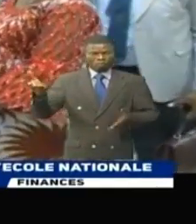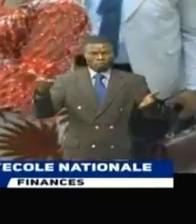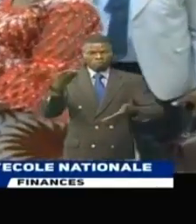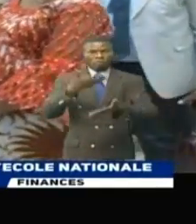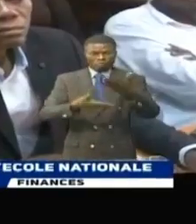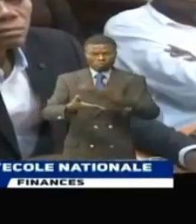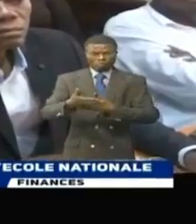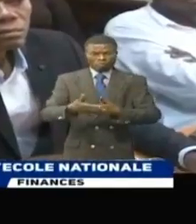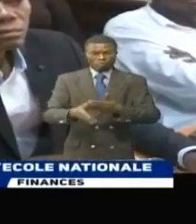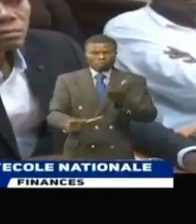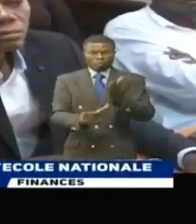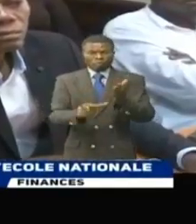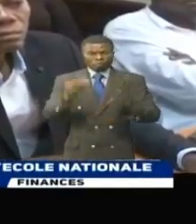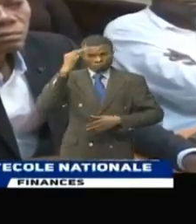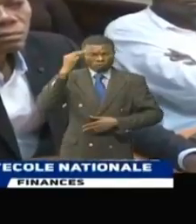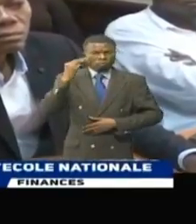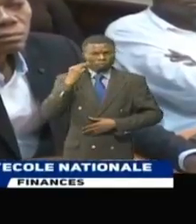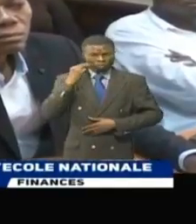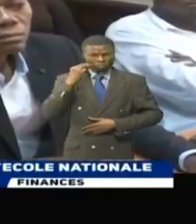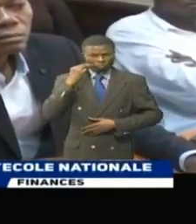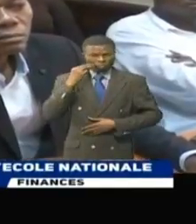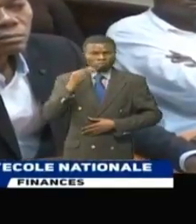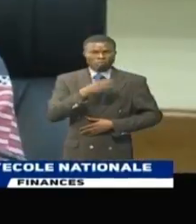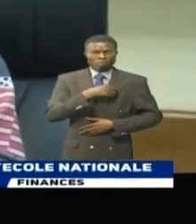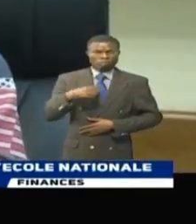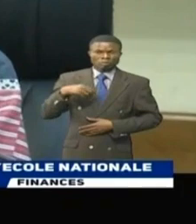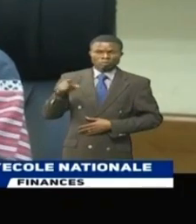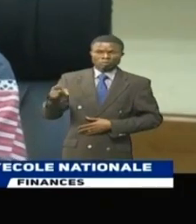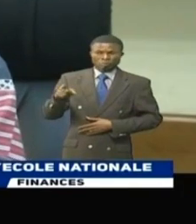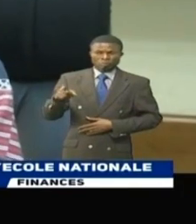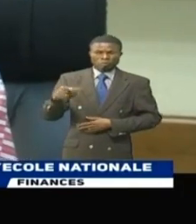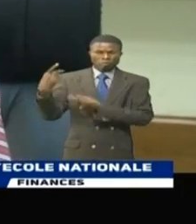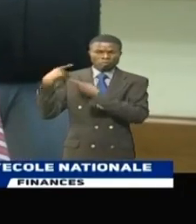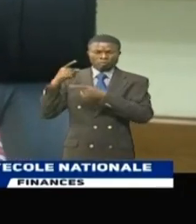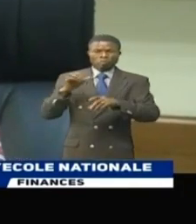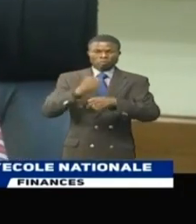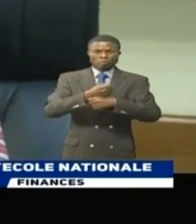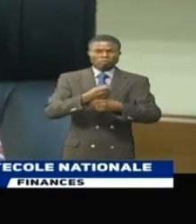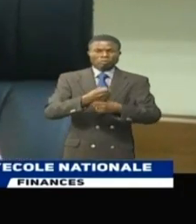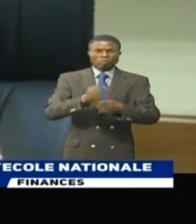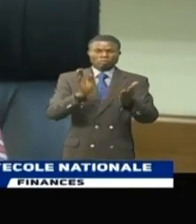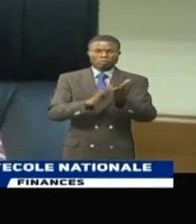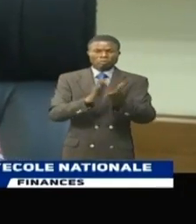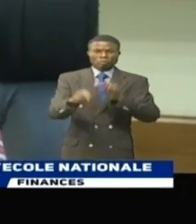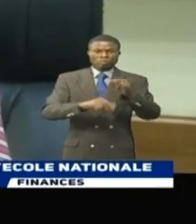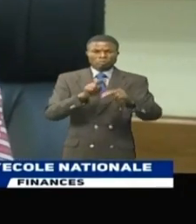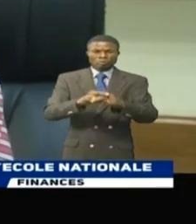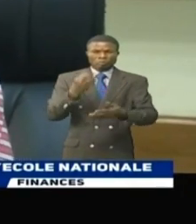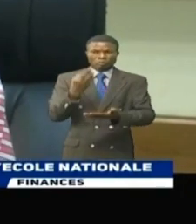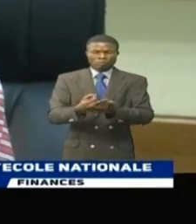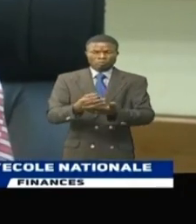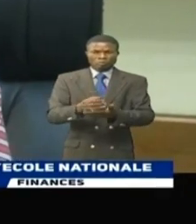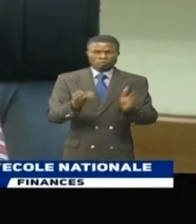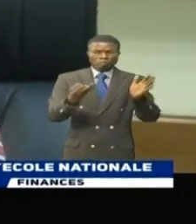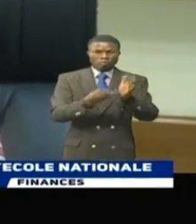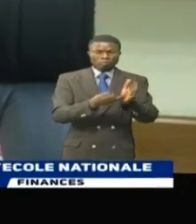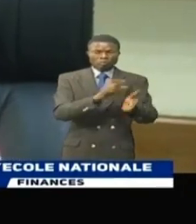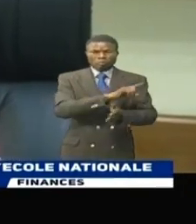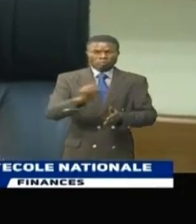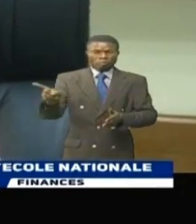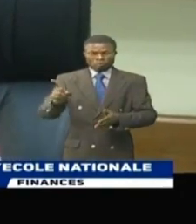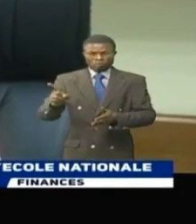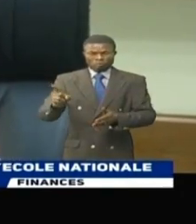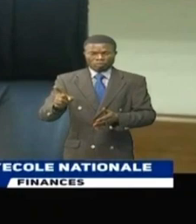cérémonie par la vice-ministre Onège Nselé. Depuis sa création, à peine 7960